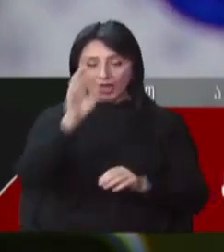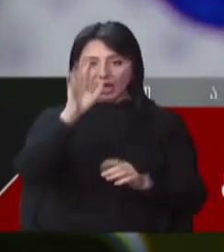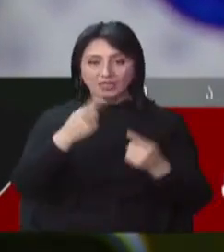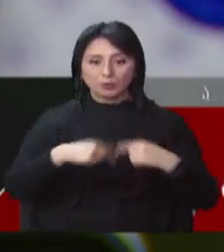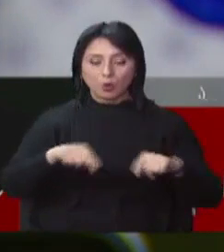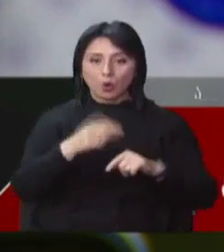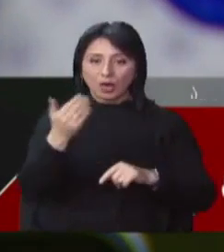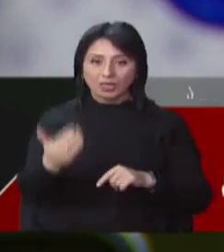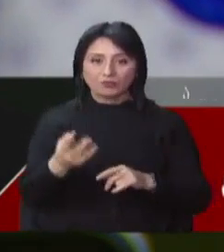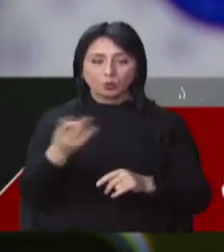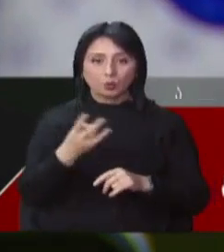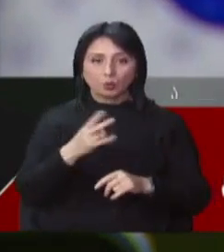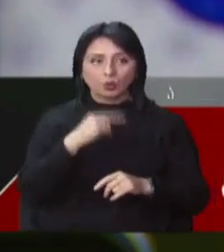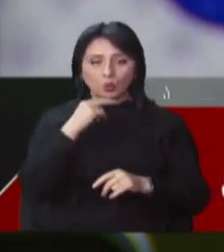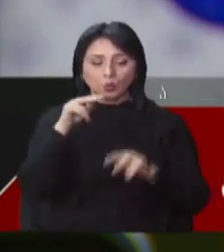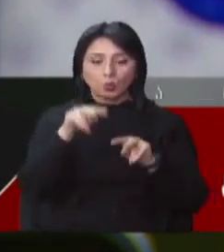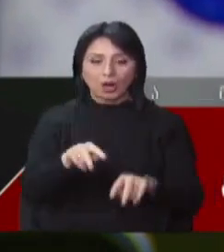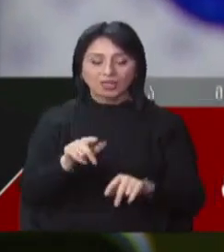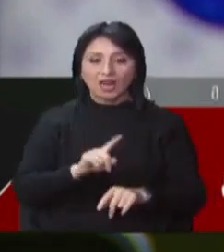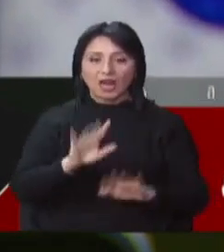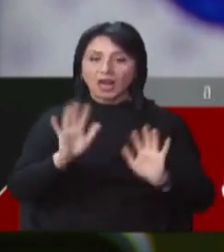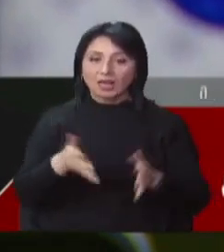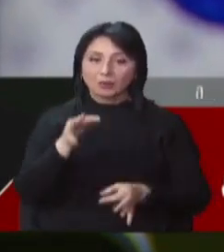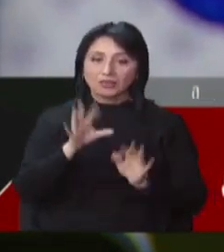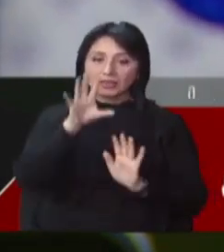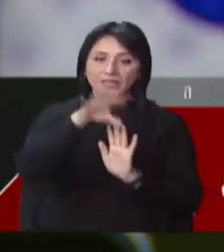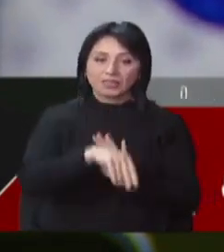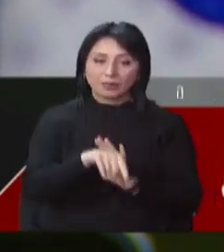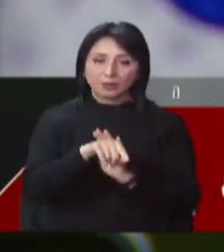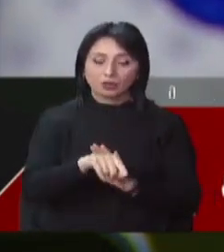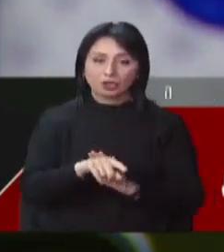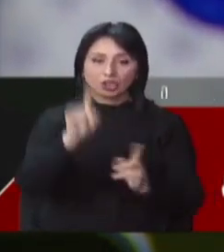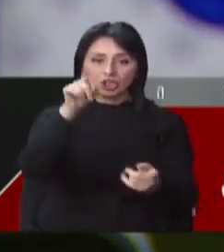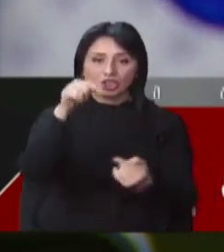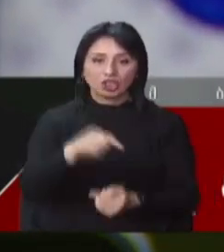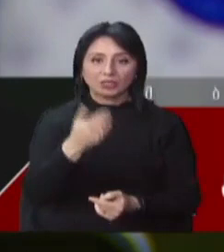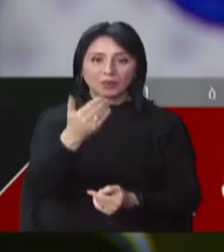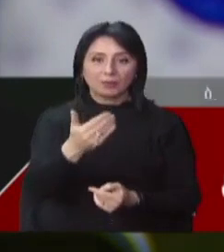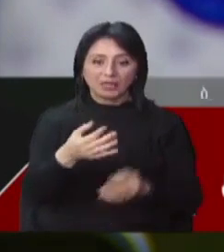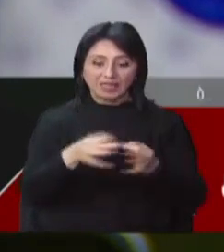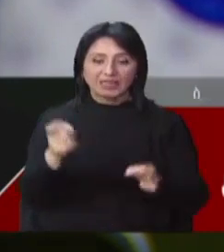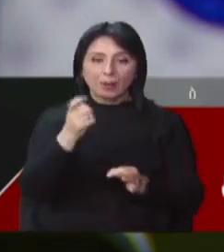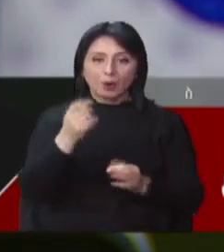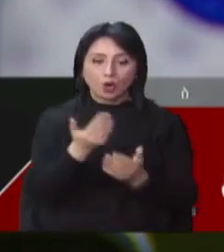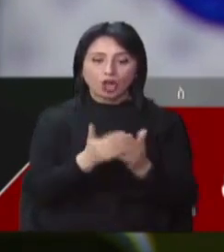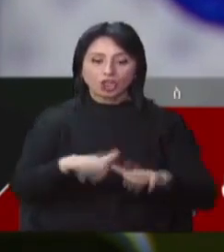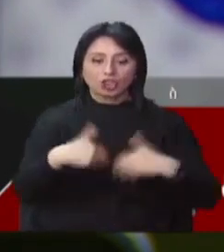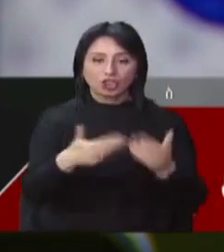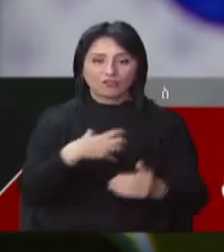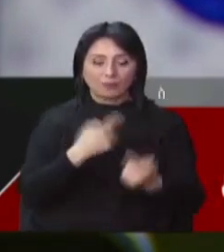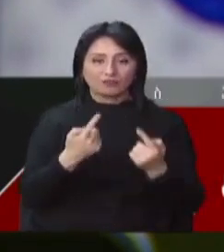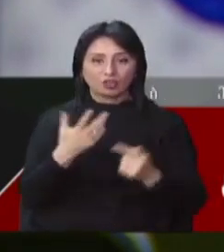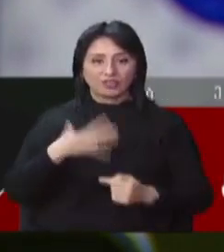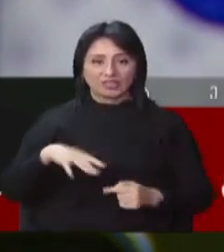samtarba organizatia, unde acțiile de scurtare băsuri rachte băsă samartlo sistemul și da, șase bămișat mati damoc idebeli rchiva mnișnelovania